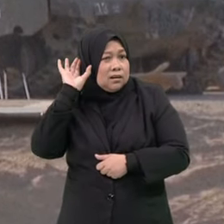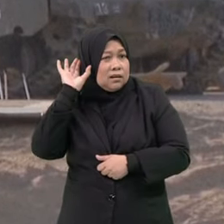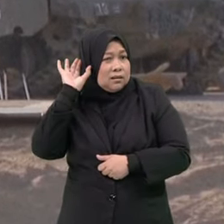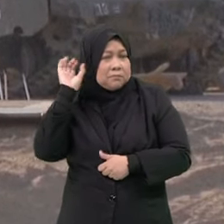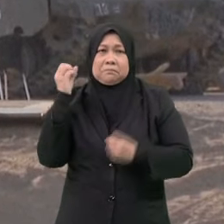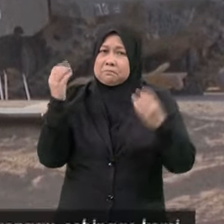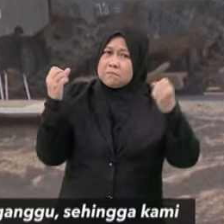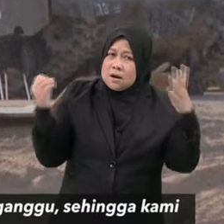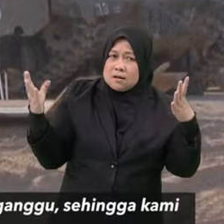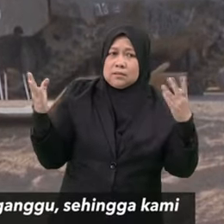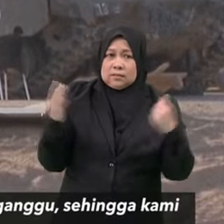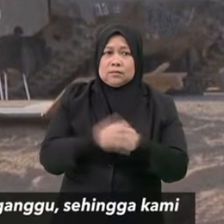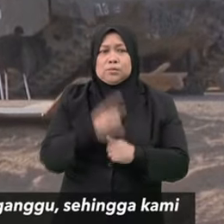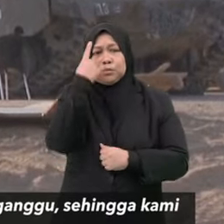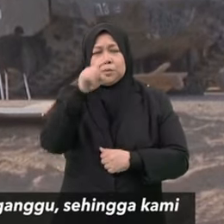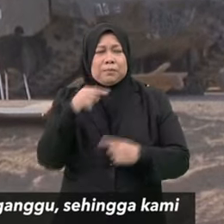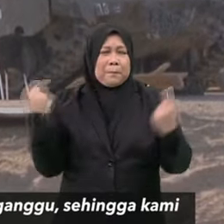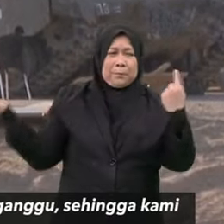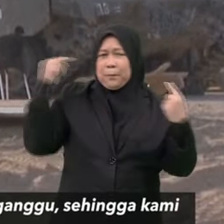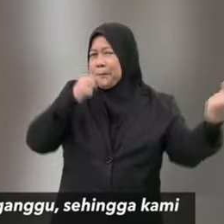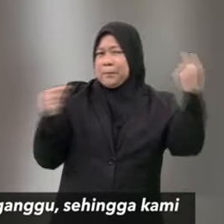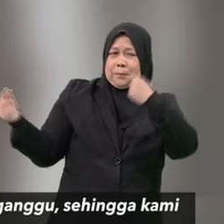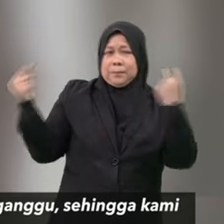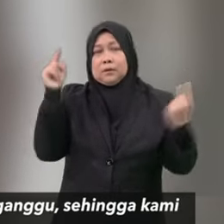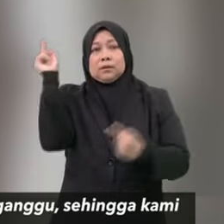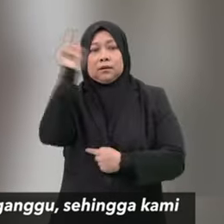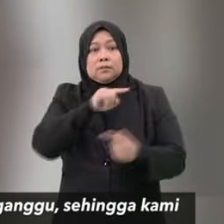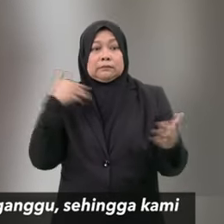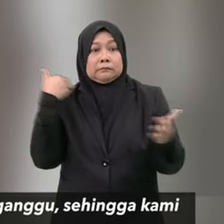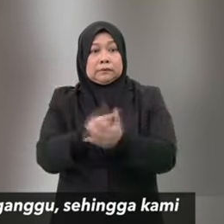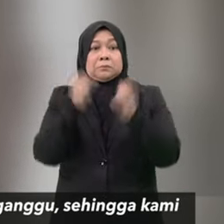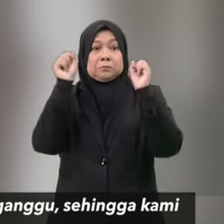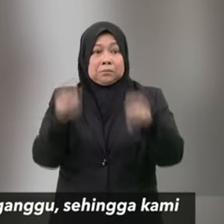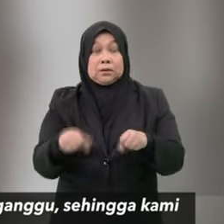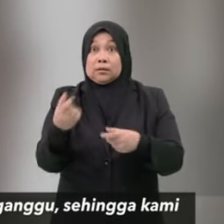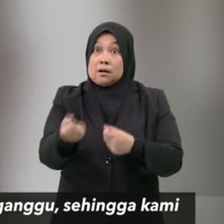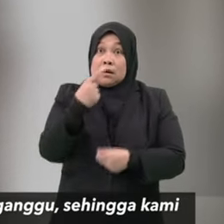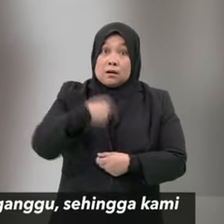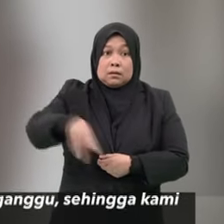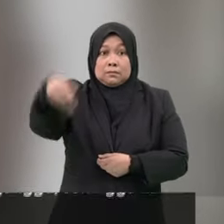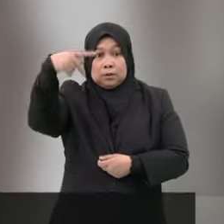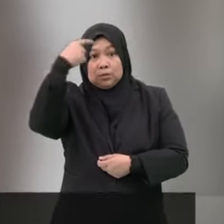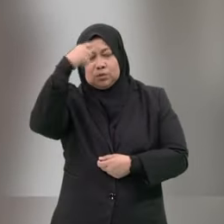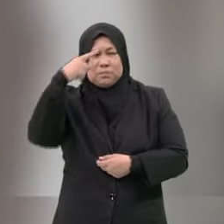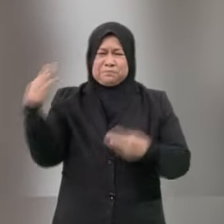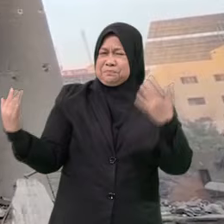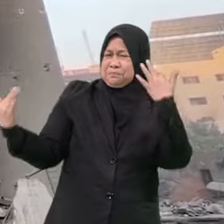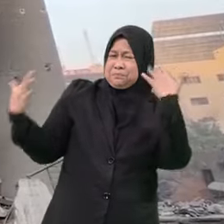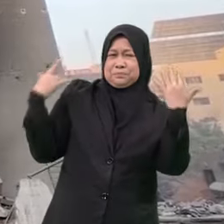menghidupkan kita sehingga kita mengambil panadol untuk kekejamanan daripada suara yang menjelaskan.